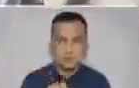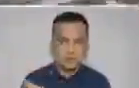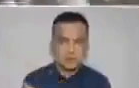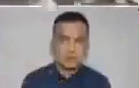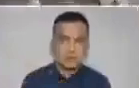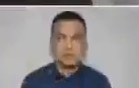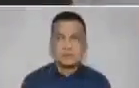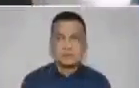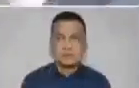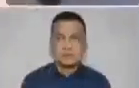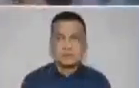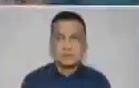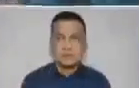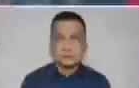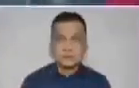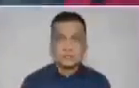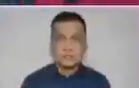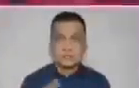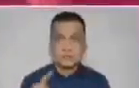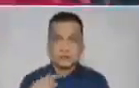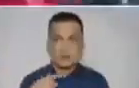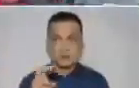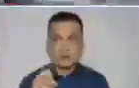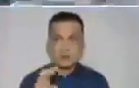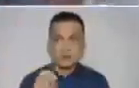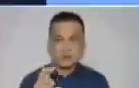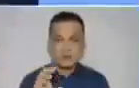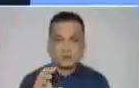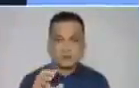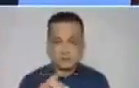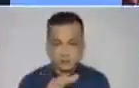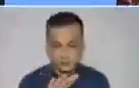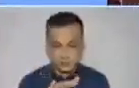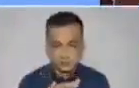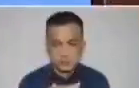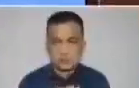ekonomiya ng bansa sa huling datos ng Philippine Statistics Authority noong nakalipas na taon.